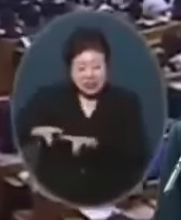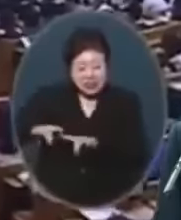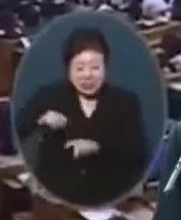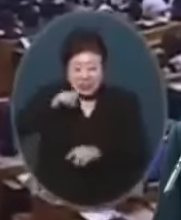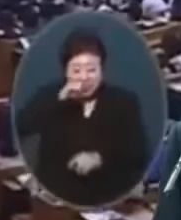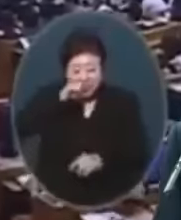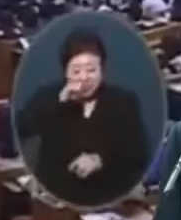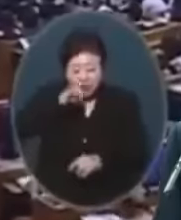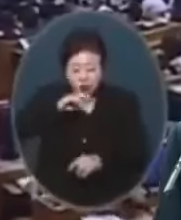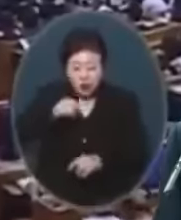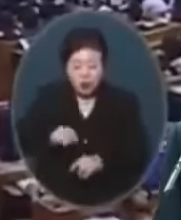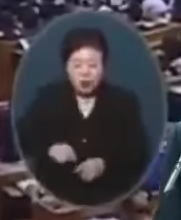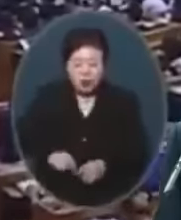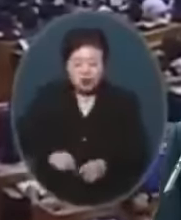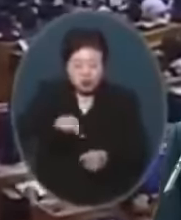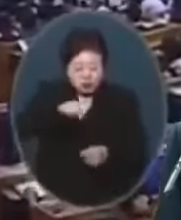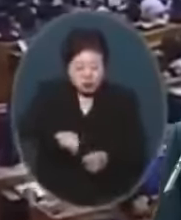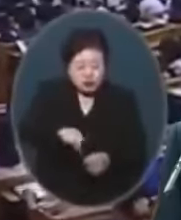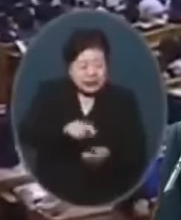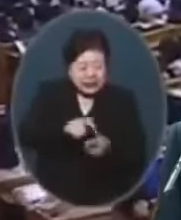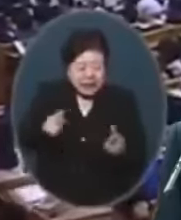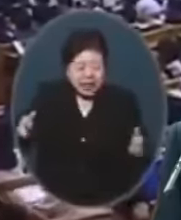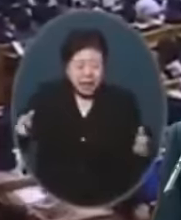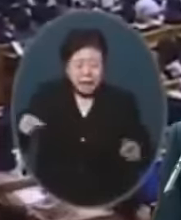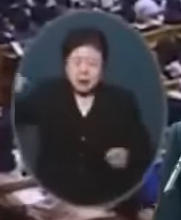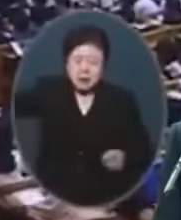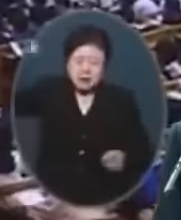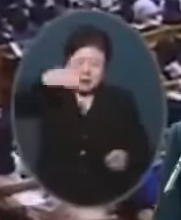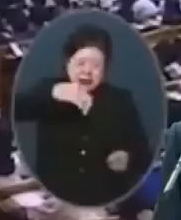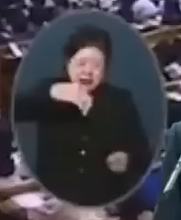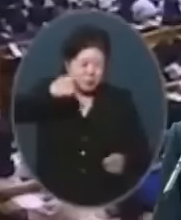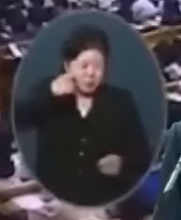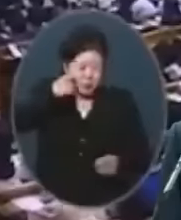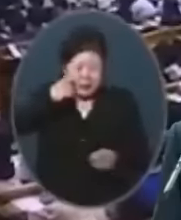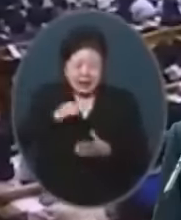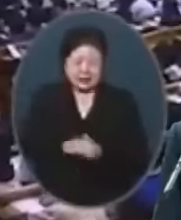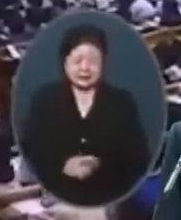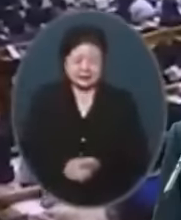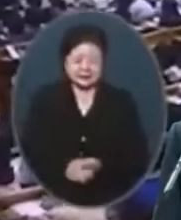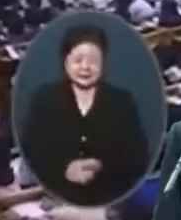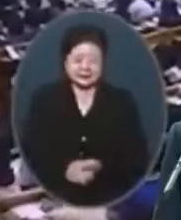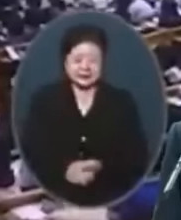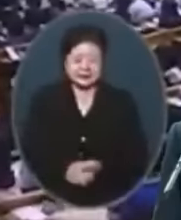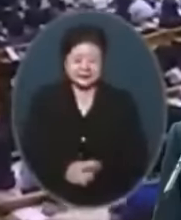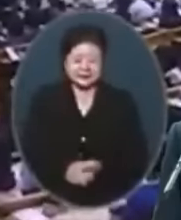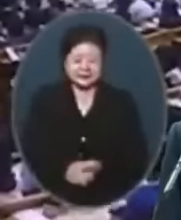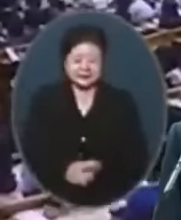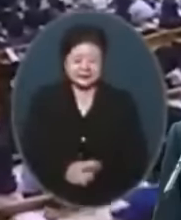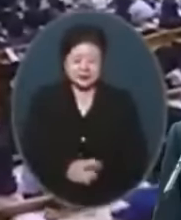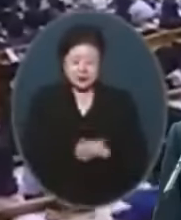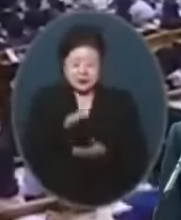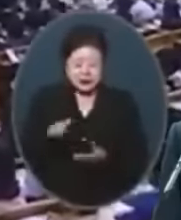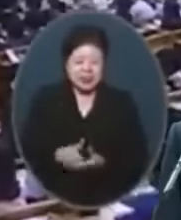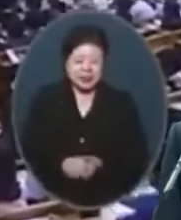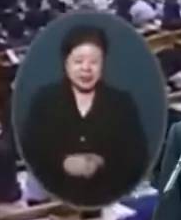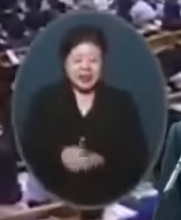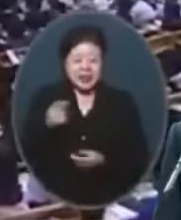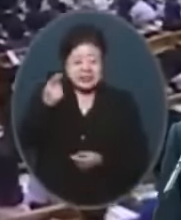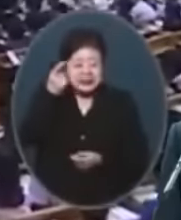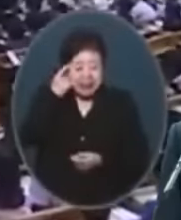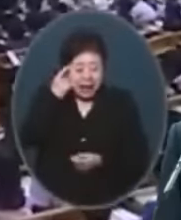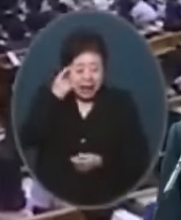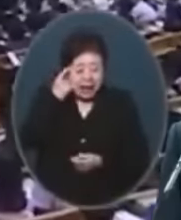있어도 스위치를 누르지 않으면 밝은 빛의 혜택을 누릴 수 없는 것 같습니다. 이와 같이 우리가